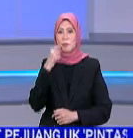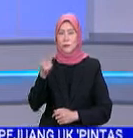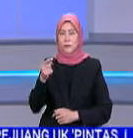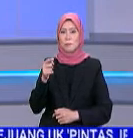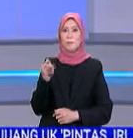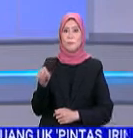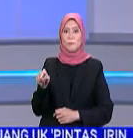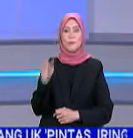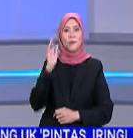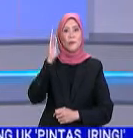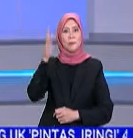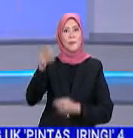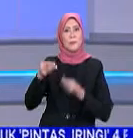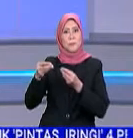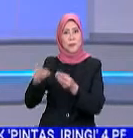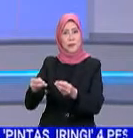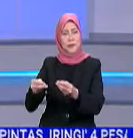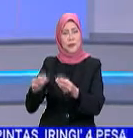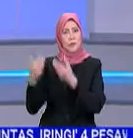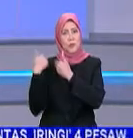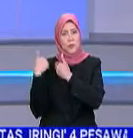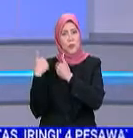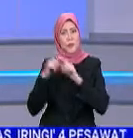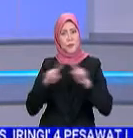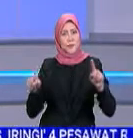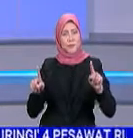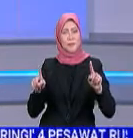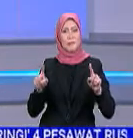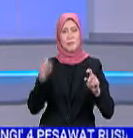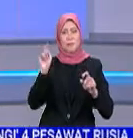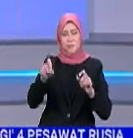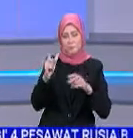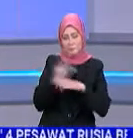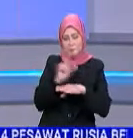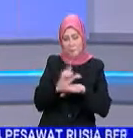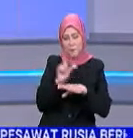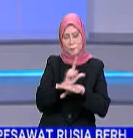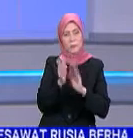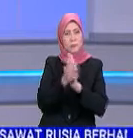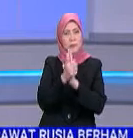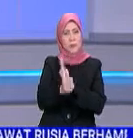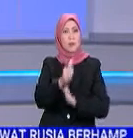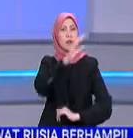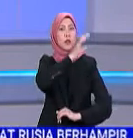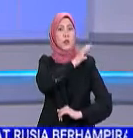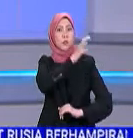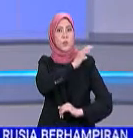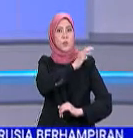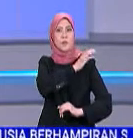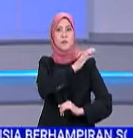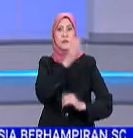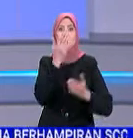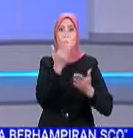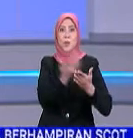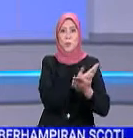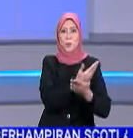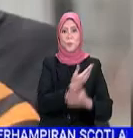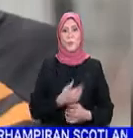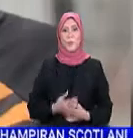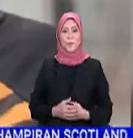Jagannathan akan diberi peranan berbeza iaitu mencungkil bakat dan melatih jurulatih-jurulatih para yang baru.